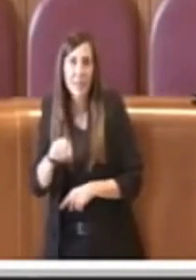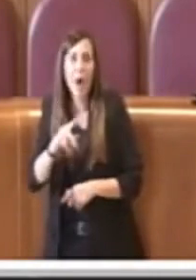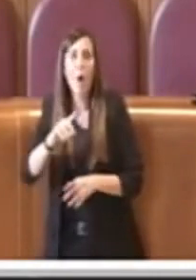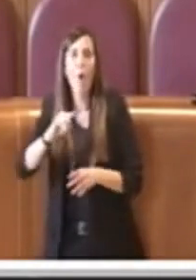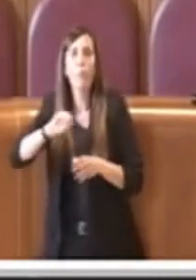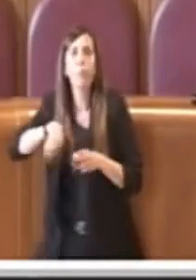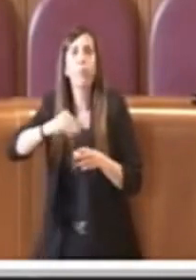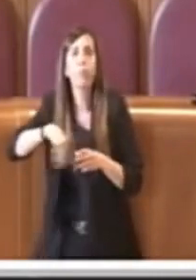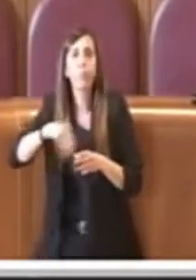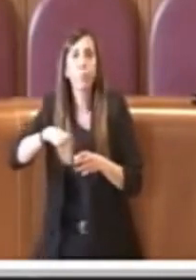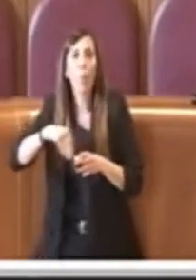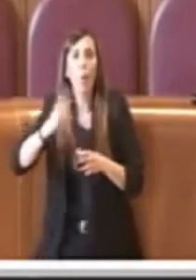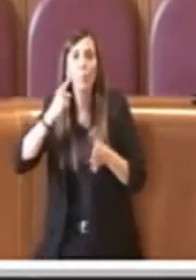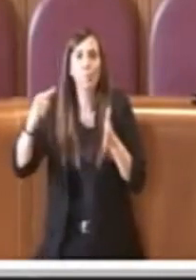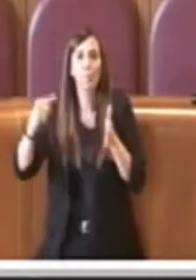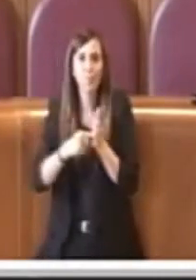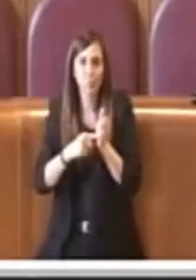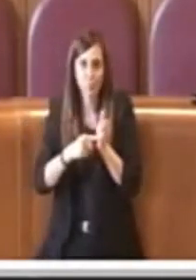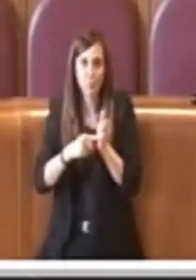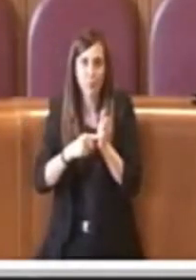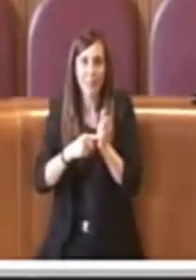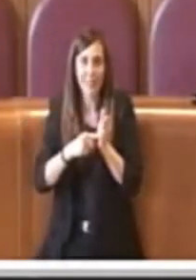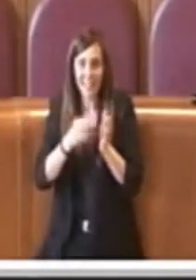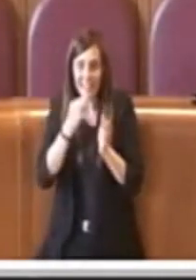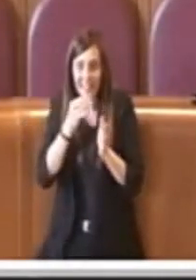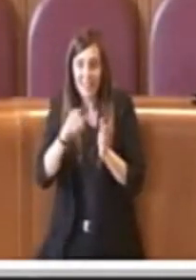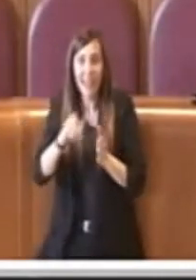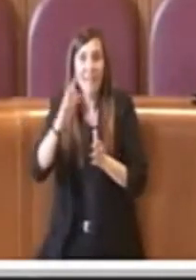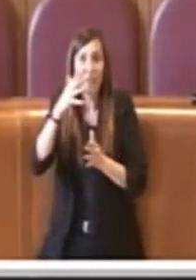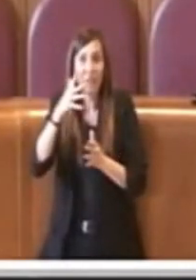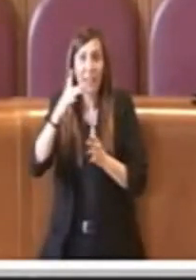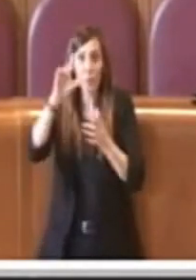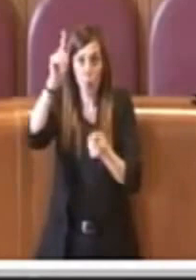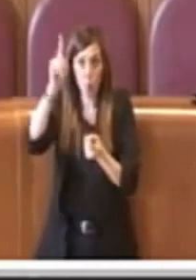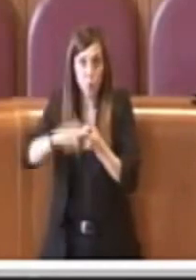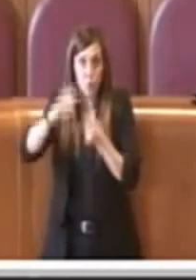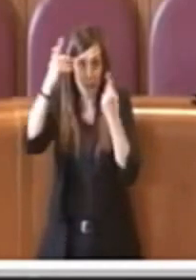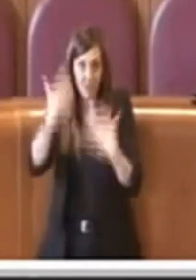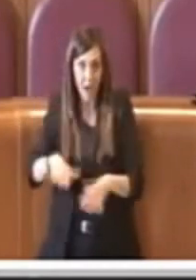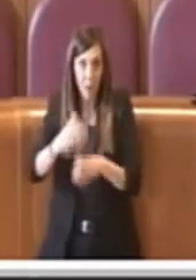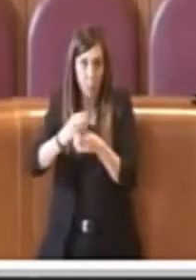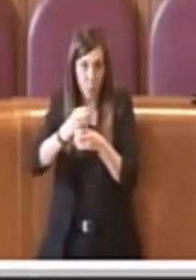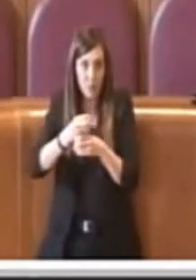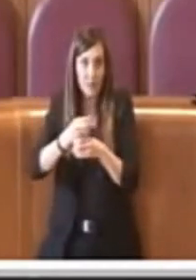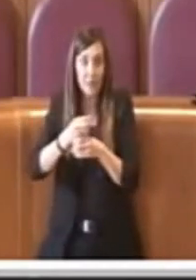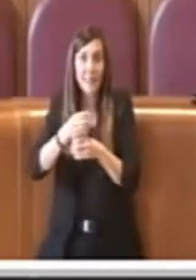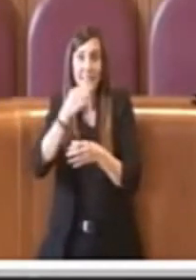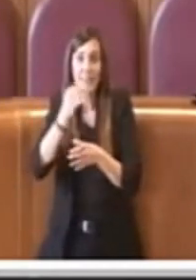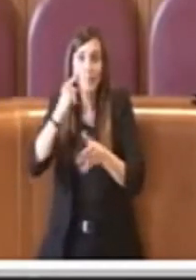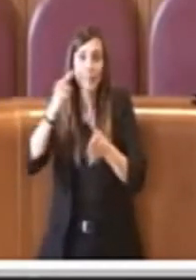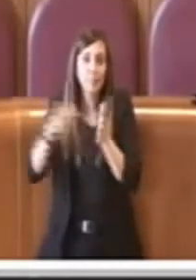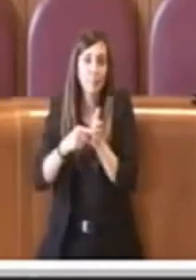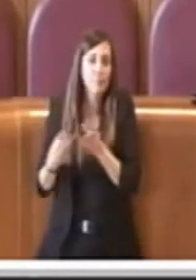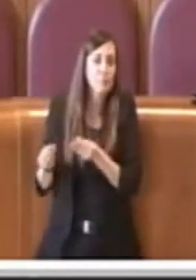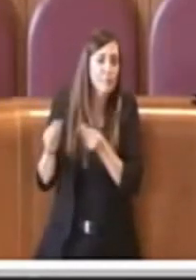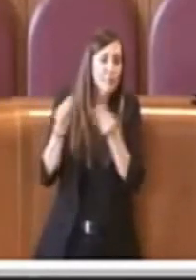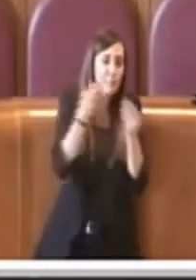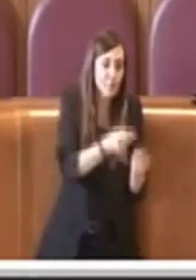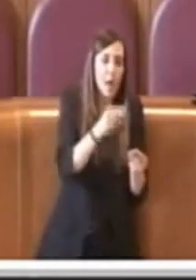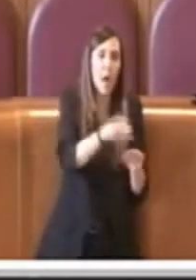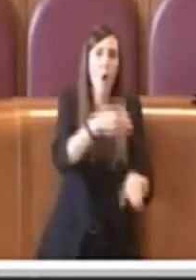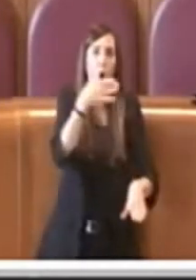venduto viene riempito di nuovo per essere riutilizzato e allora io ricordo perfettamente